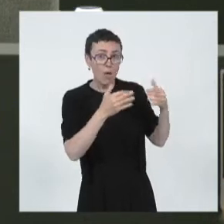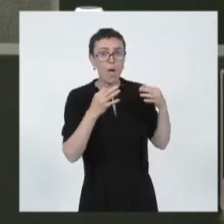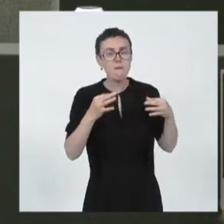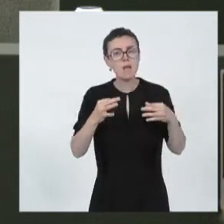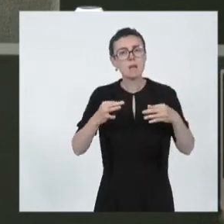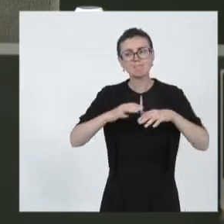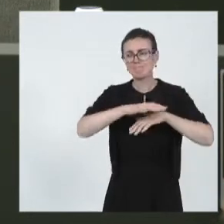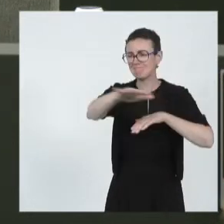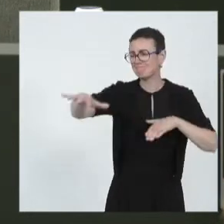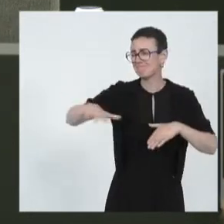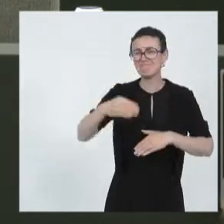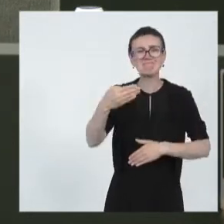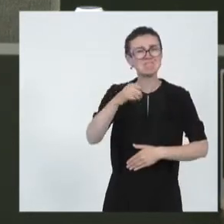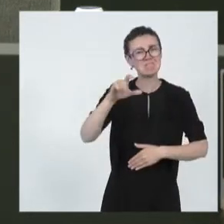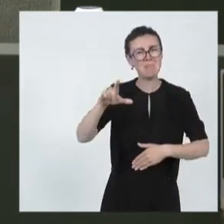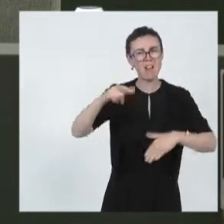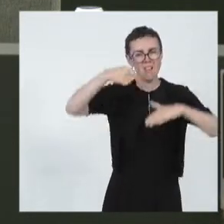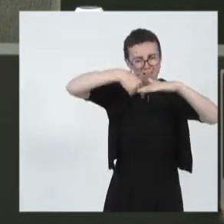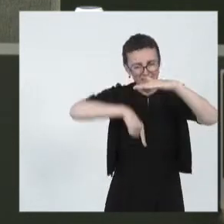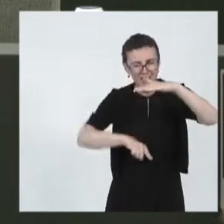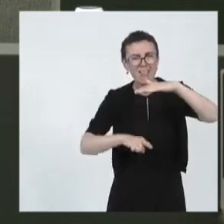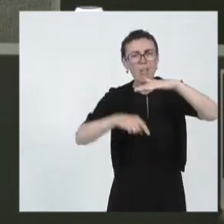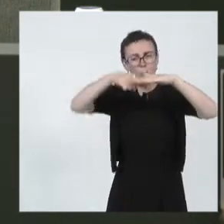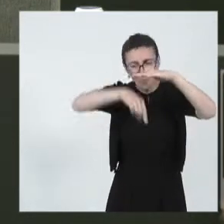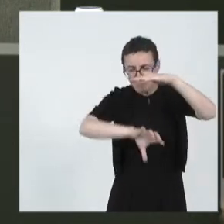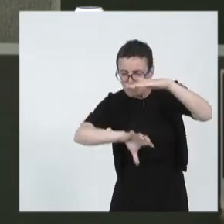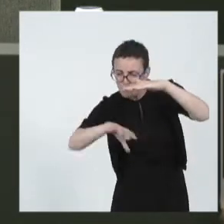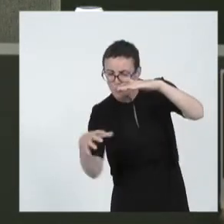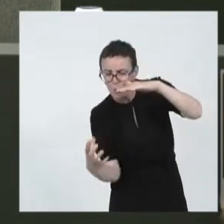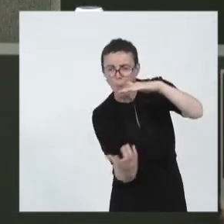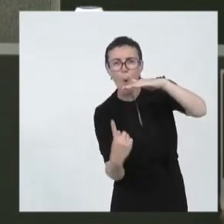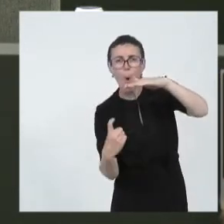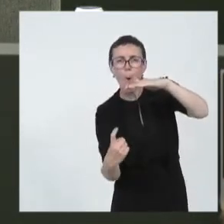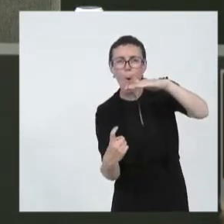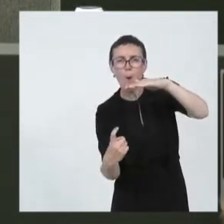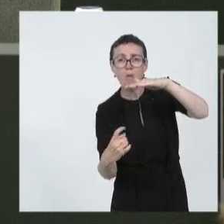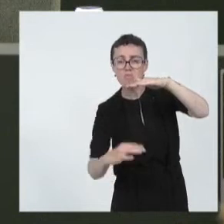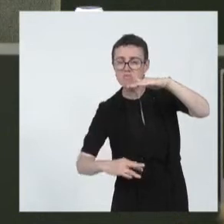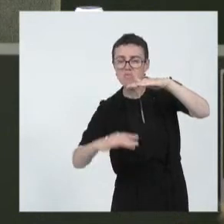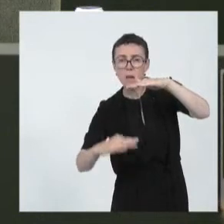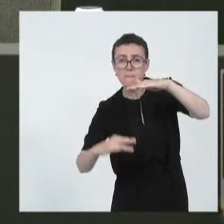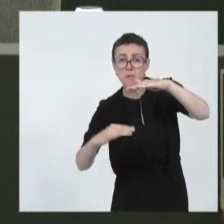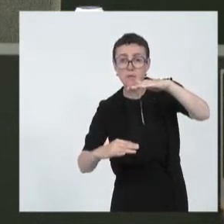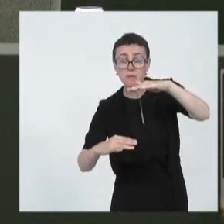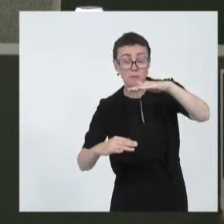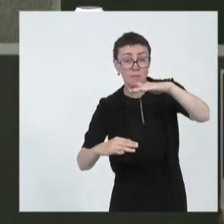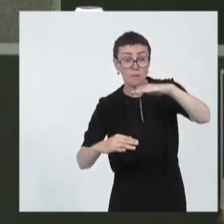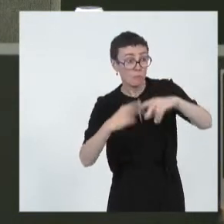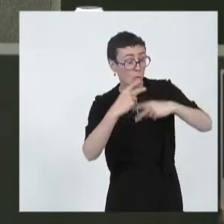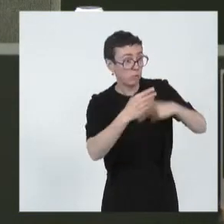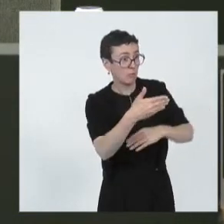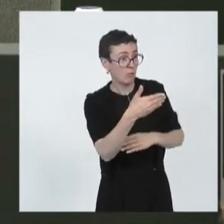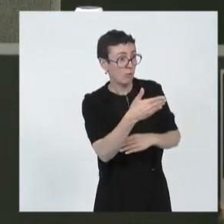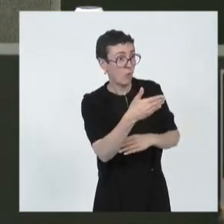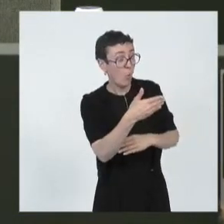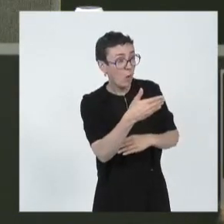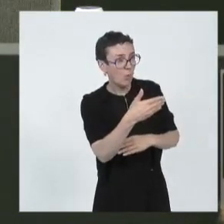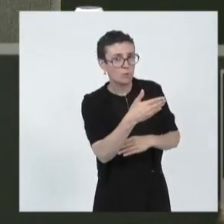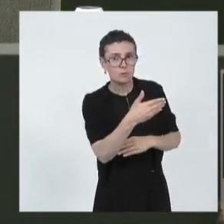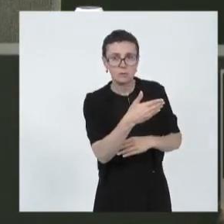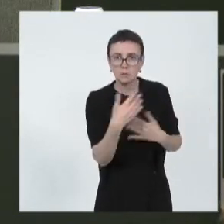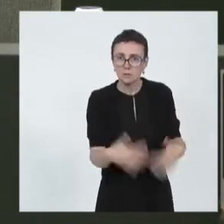donc, avec cette délibération qui concerne l'extension, reconstruction de la station d'épuration de Wattrelos, je pense que c'est vraiment le moment de redire, chers collègues,